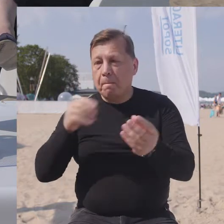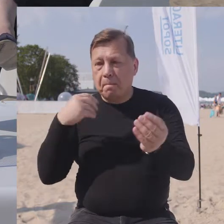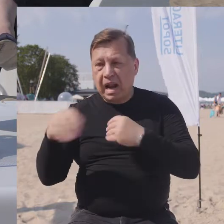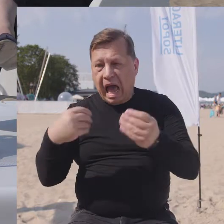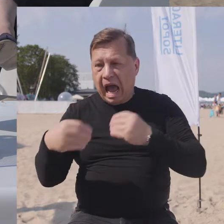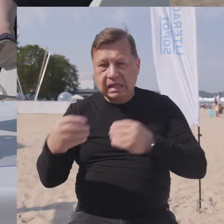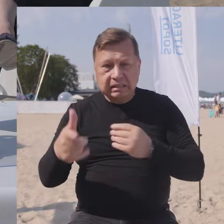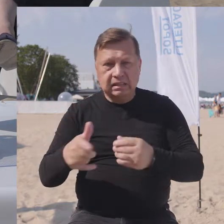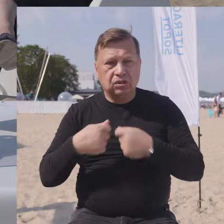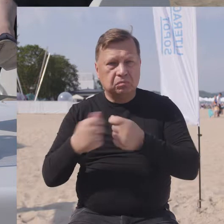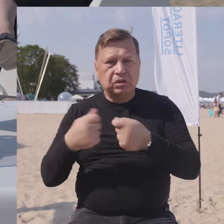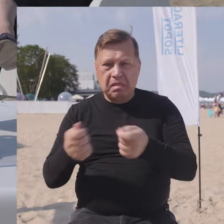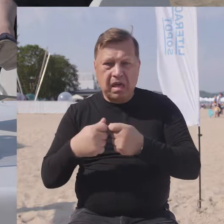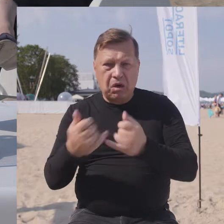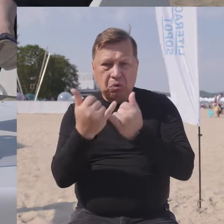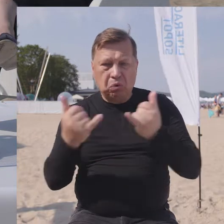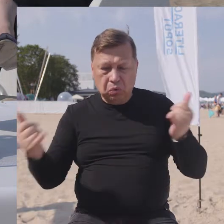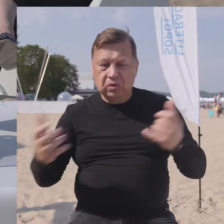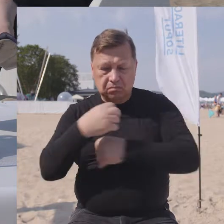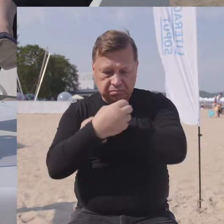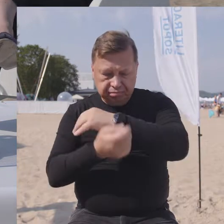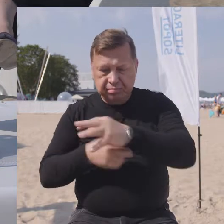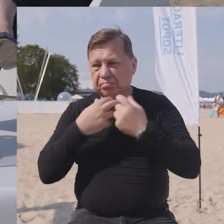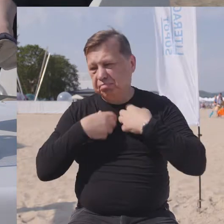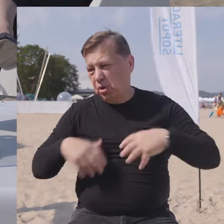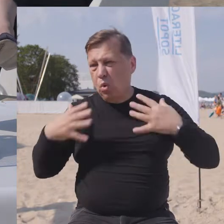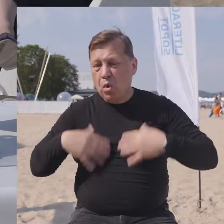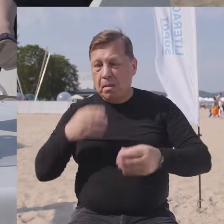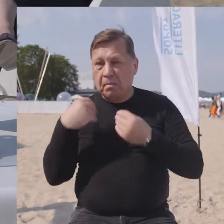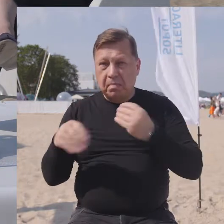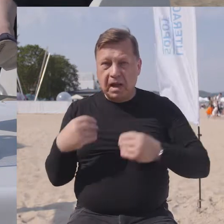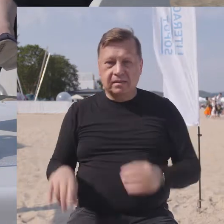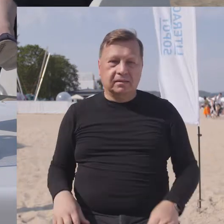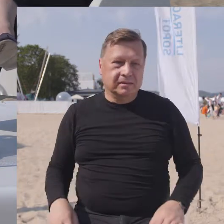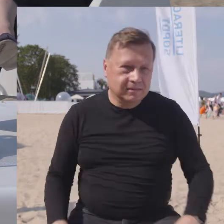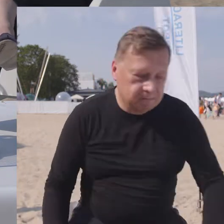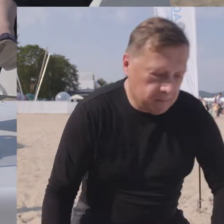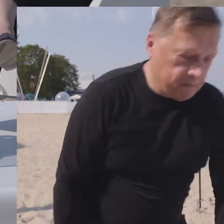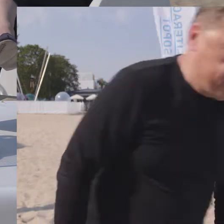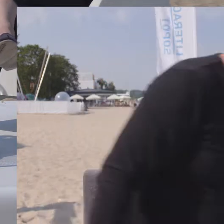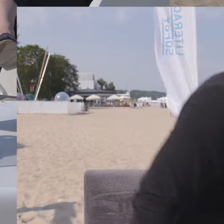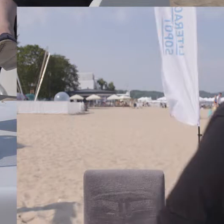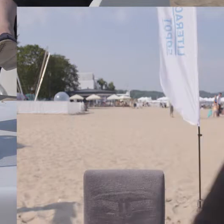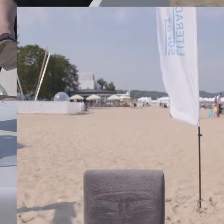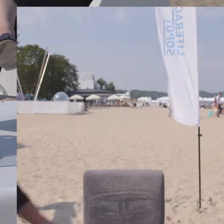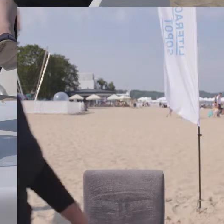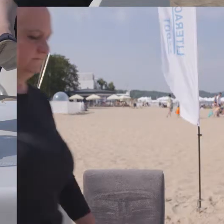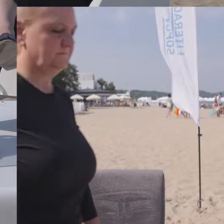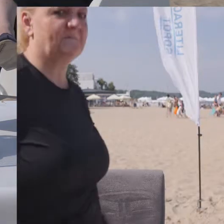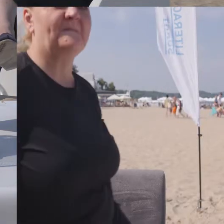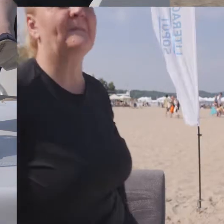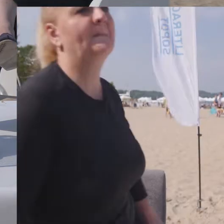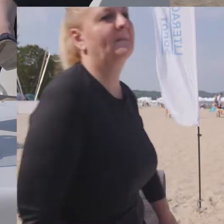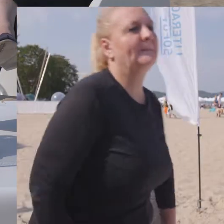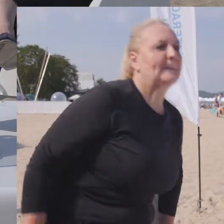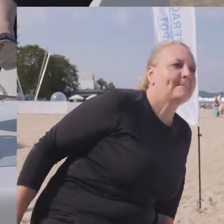sprzedawaniu plastikowych elementów biżuterii czy ubrań. Nieekologiczna jest to działalność. Ale jeśli